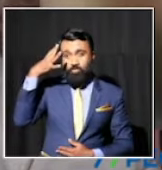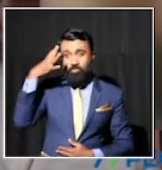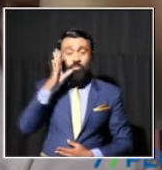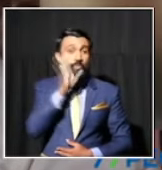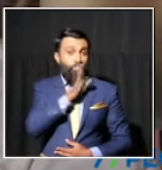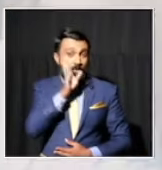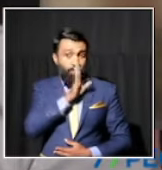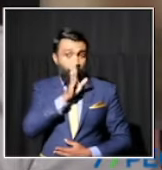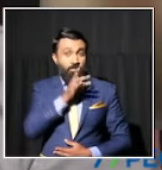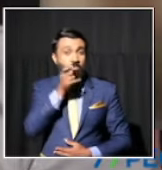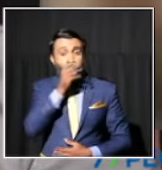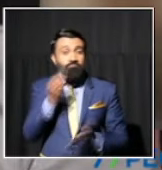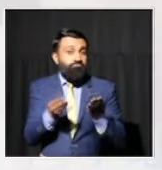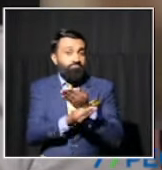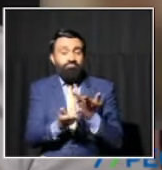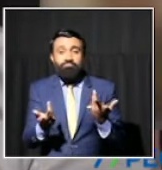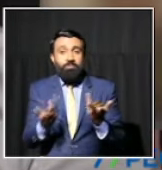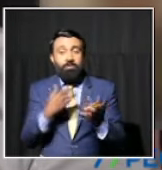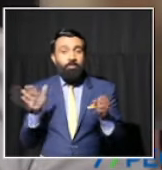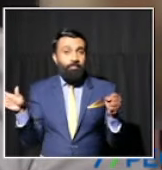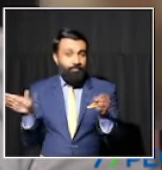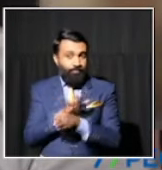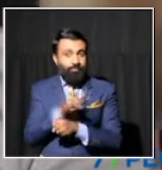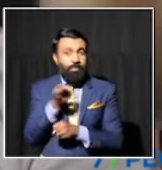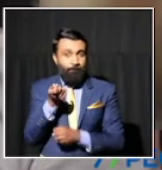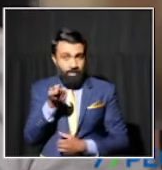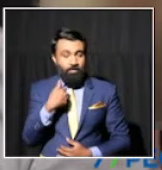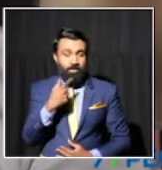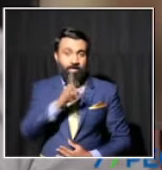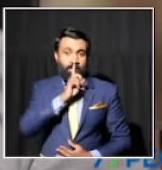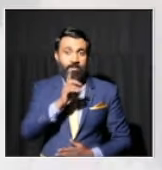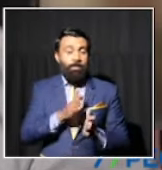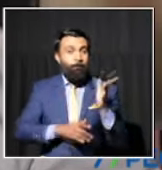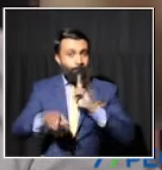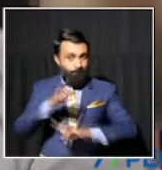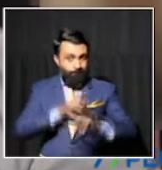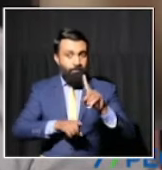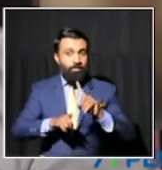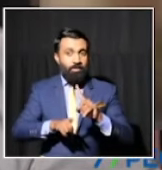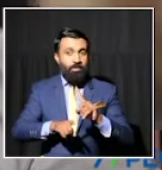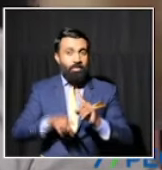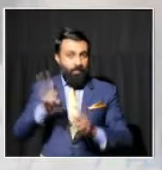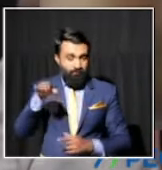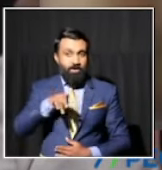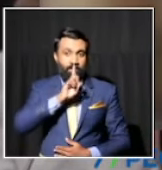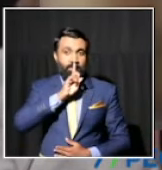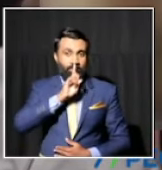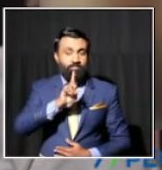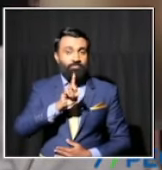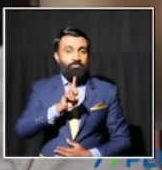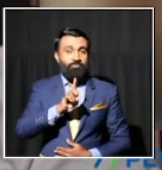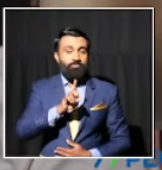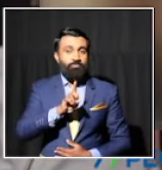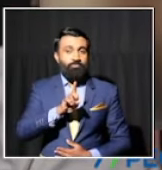උයි කොමිස් ගන්න බෑ. ඔය සම්පූර්ණ මිල ගැන මං කියන්නම් අපේ ඇමතුමාට ඇවිල්ලා. ඔව් ඇවිල්ලා එතුමා ඇවිල්ලා එක කියනවා. මේ ගැන